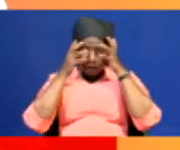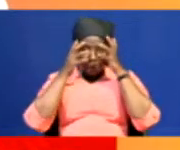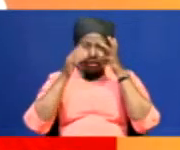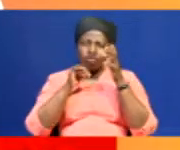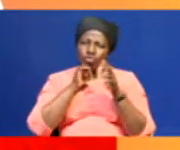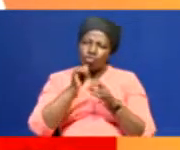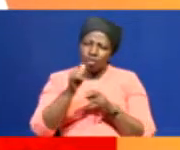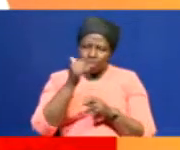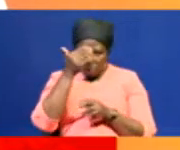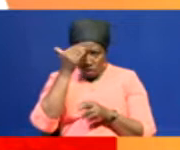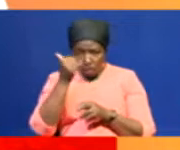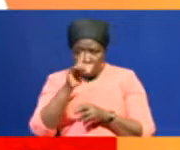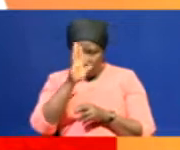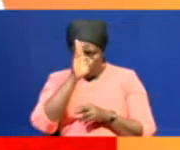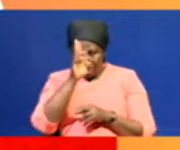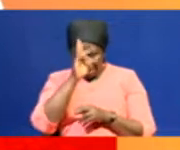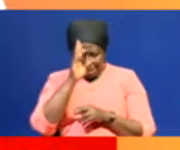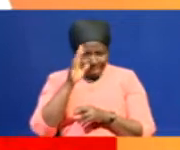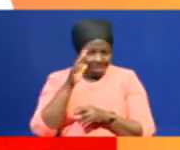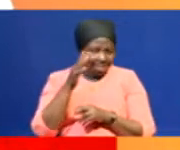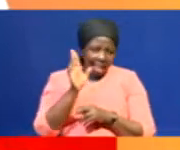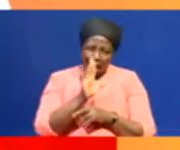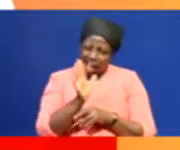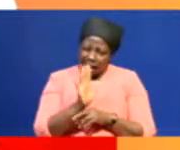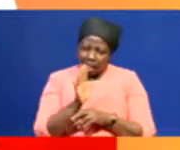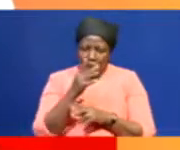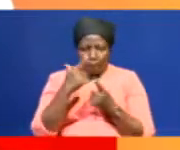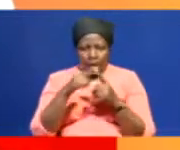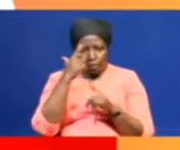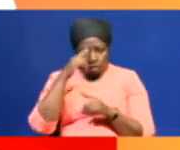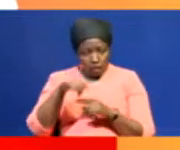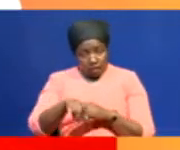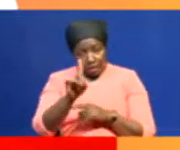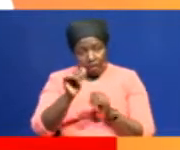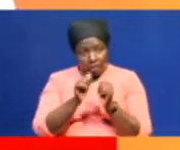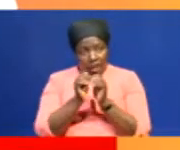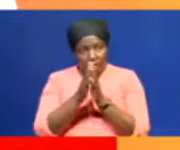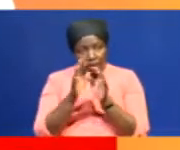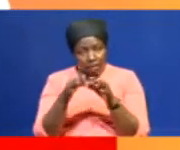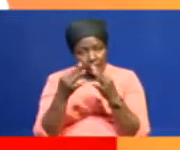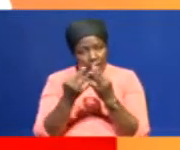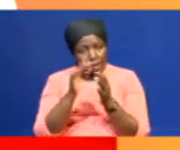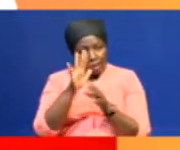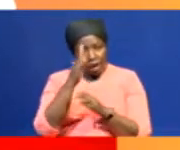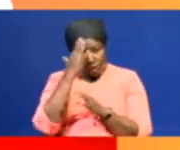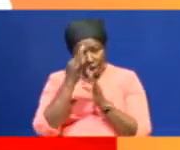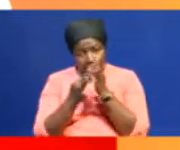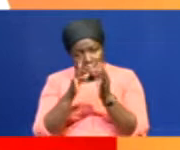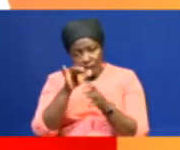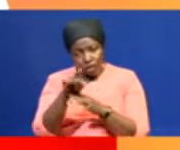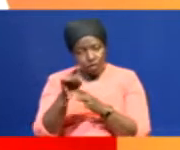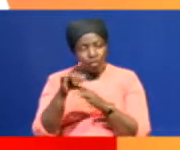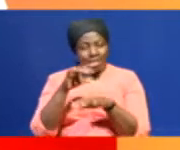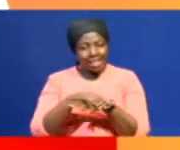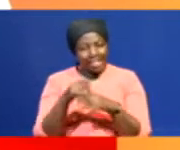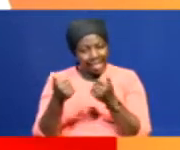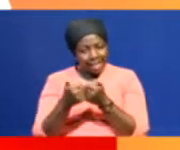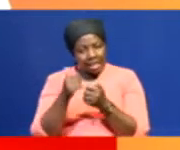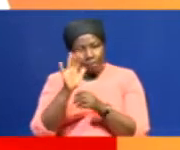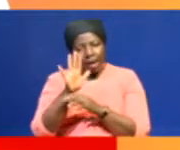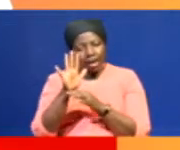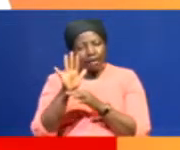polisi, uvae kwa sababu ya mtu yote, unavaa kwa sababu yako wewe na familia yako kwanza, kwa maana ukitoka familia yako ndio itateseka. So tunajaribu